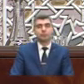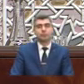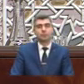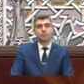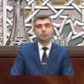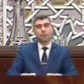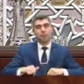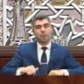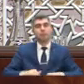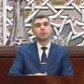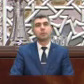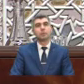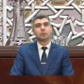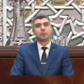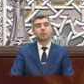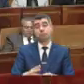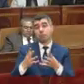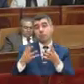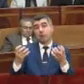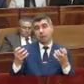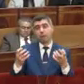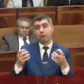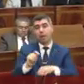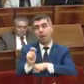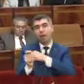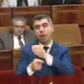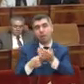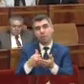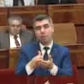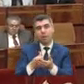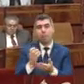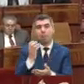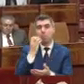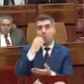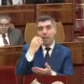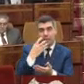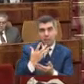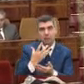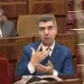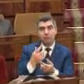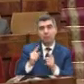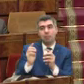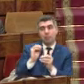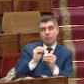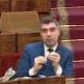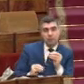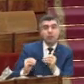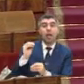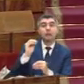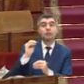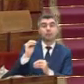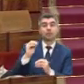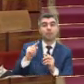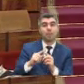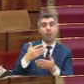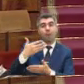السيد الوزير، يشتكي العديد من ساكنة العالم القروي بإقليم ميدلت من غلاء الفواتير، مما أخرج مؤخرا